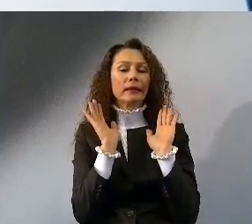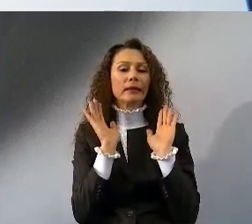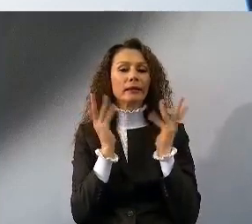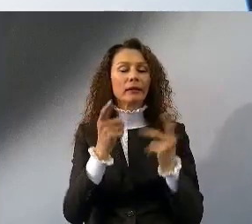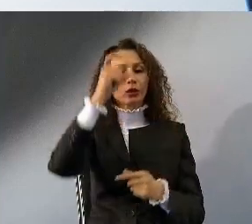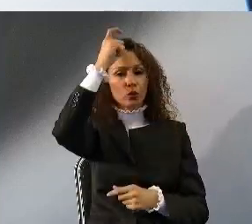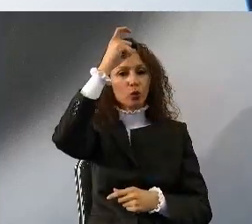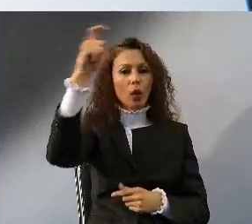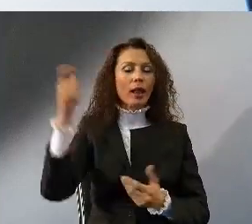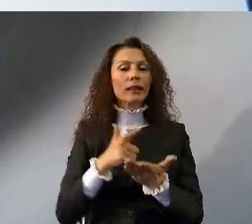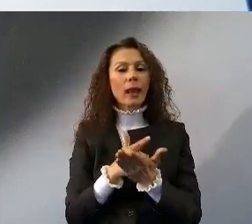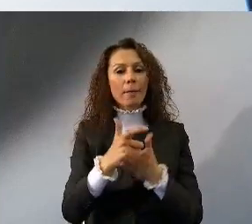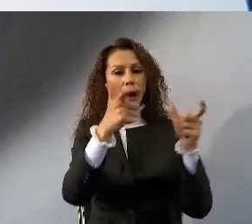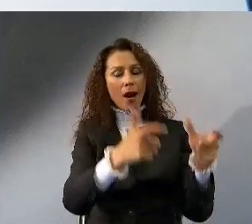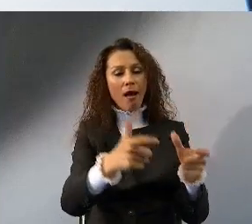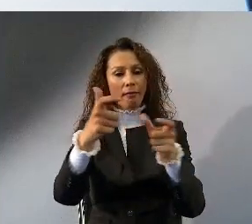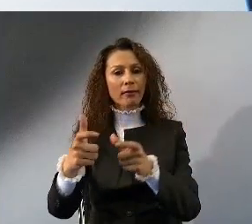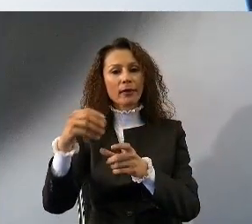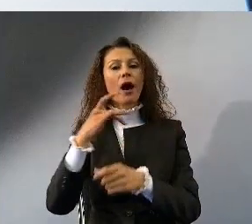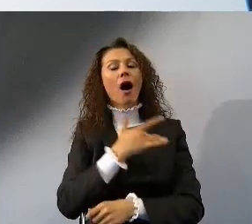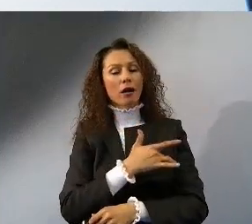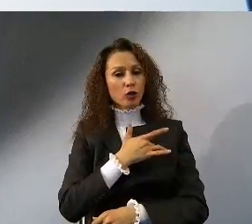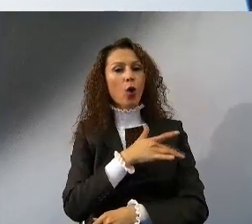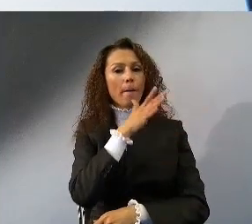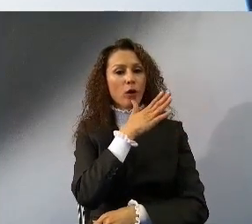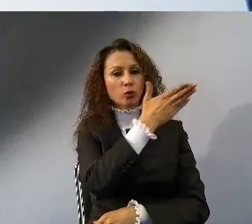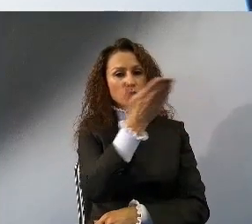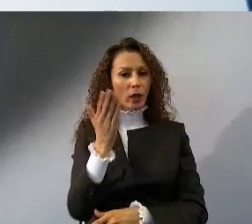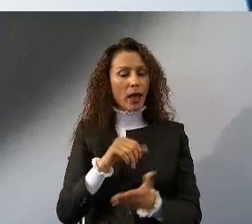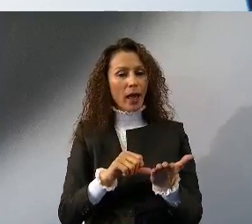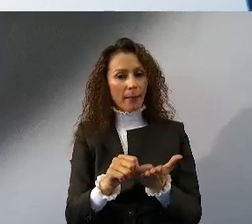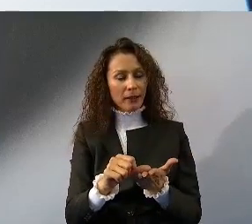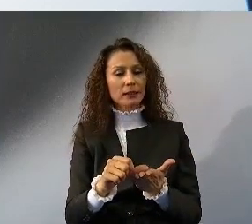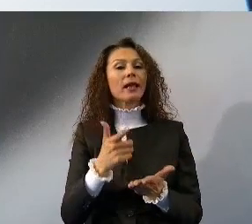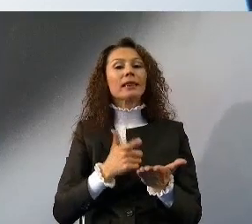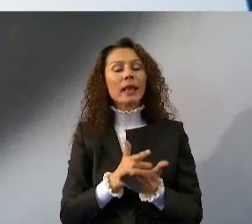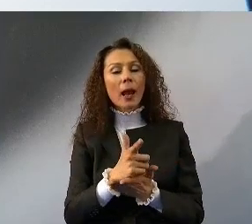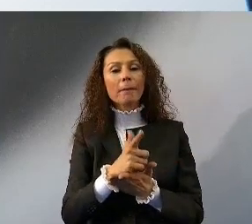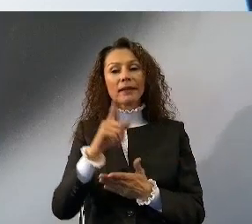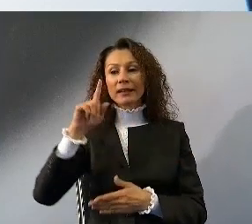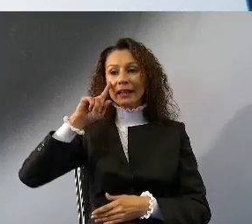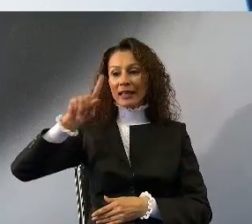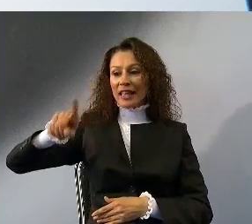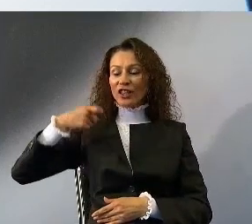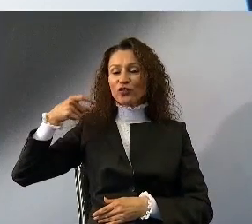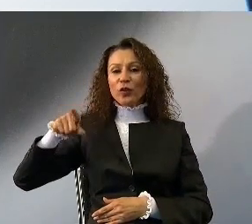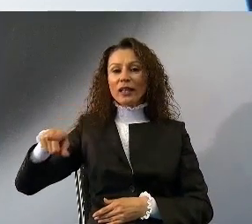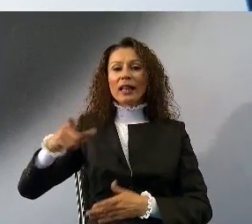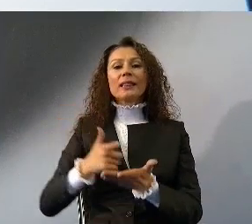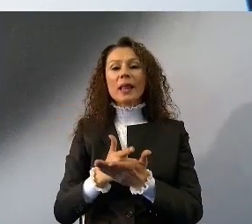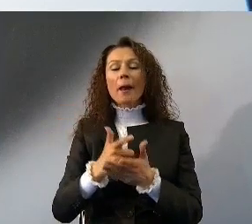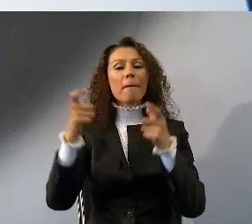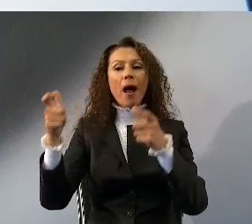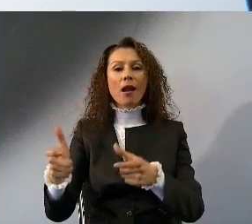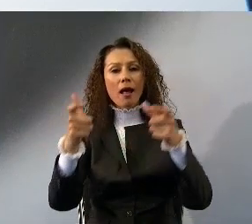Yani Türkiye'nin tarım alanları, Türkiye'de Anadolu biliyorsunuz hepinizin bildiği gibi tarımın keşfedildiği yer. Tarım